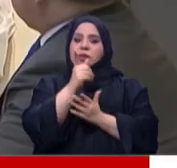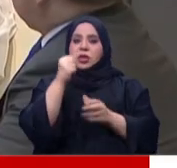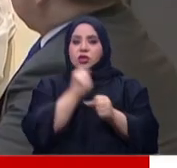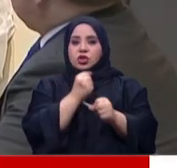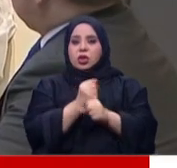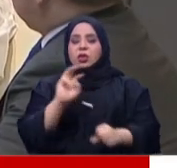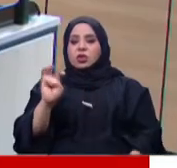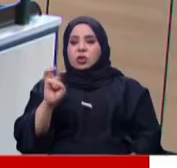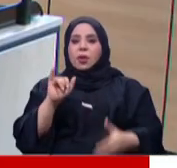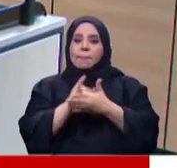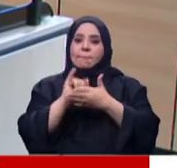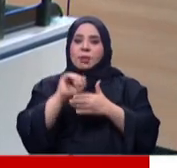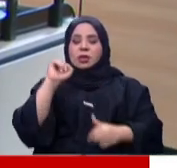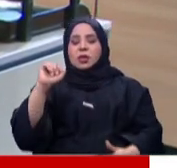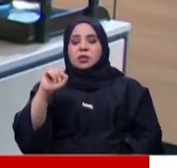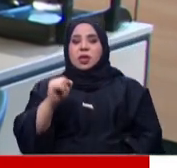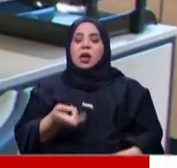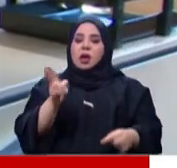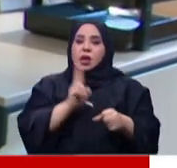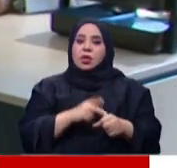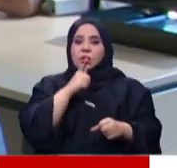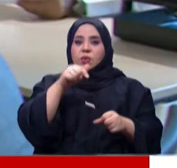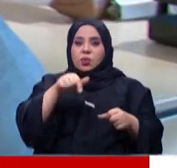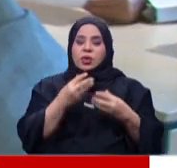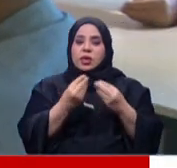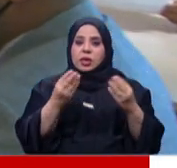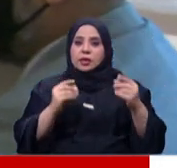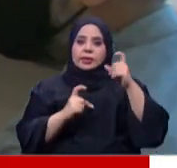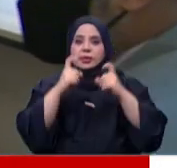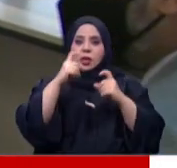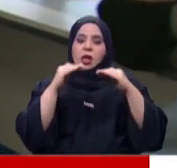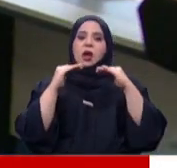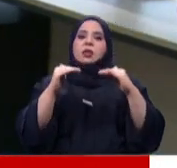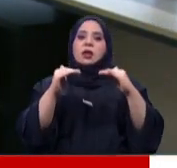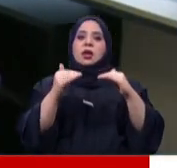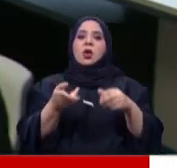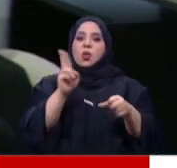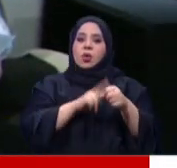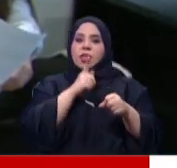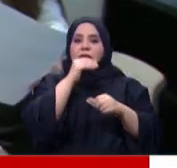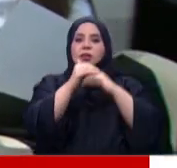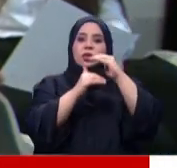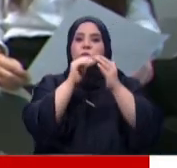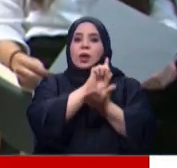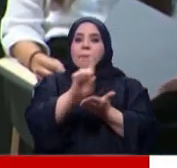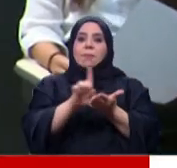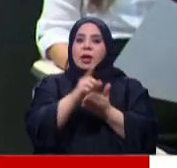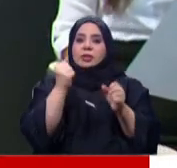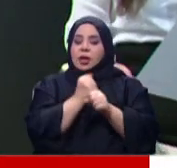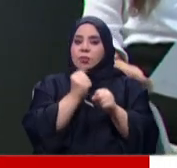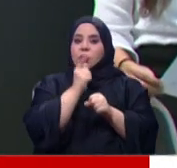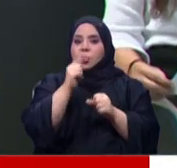الشركات والمؤسسات الخاصة في إطار من التنافسية العادلة، ولتطوير بيئة العمل بما